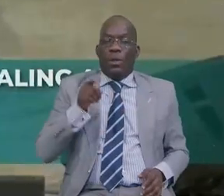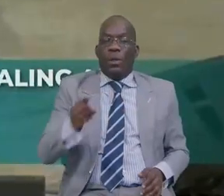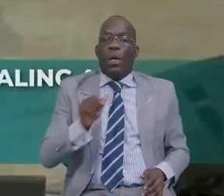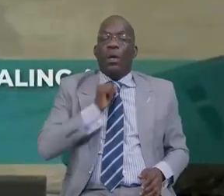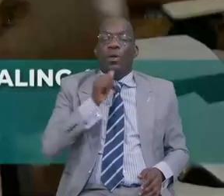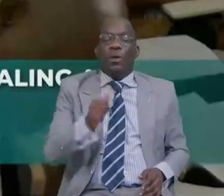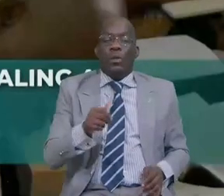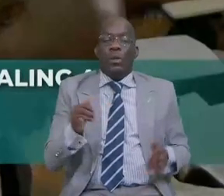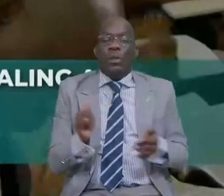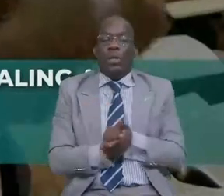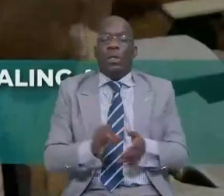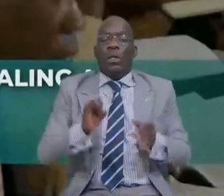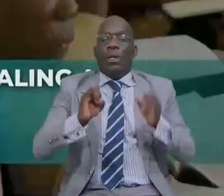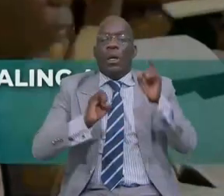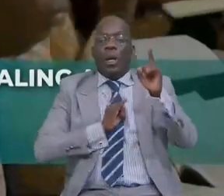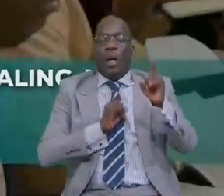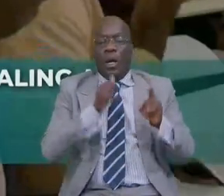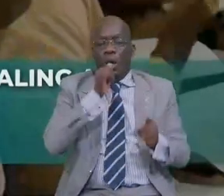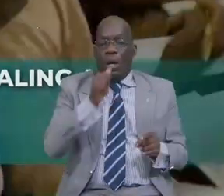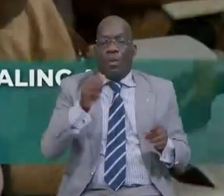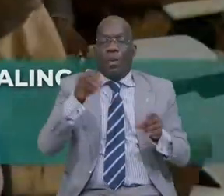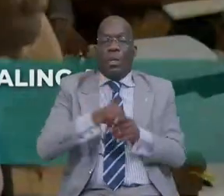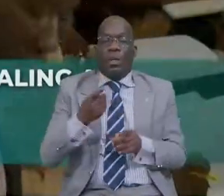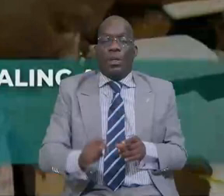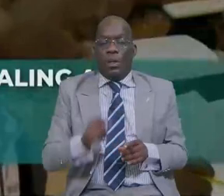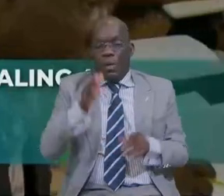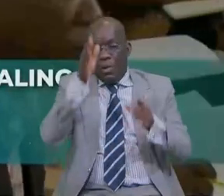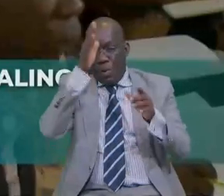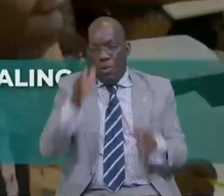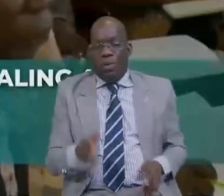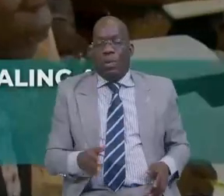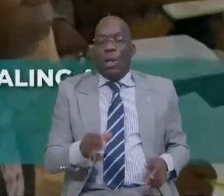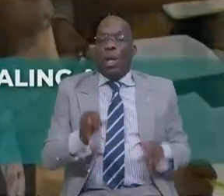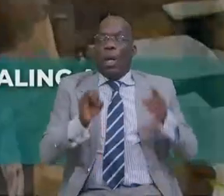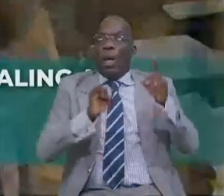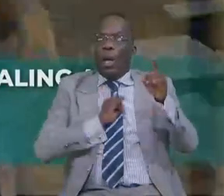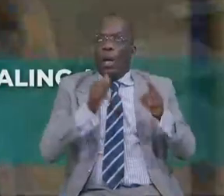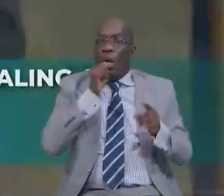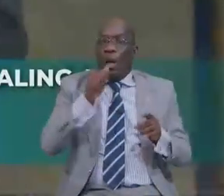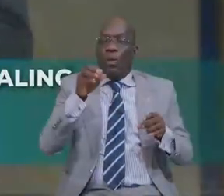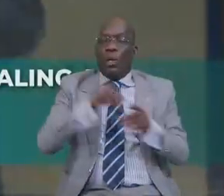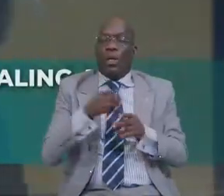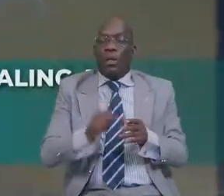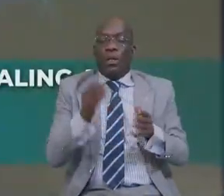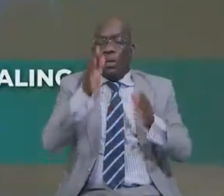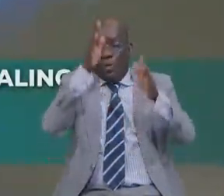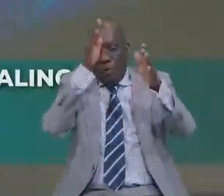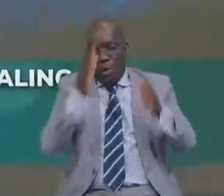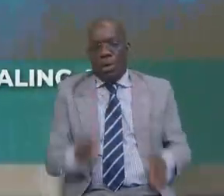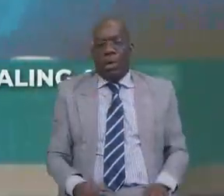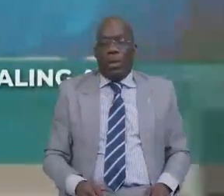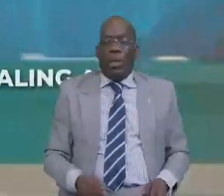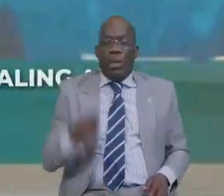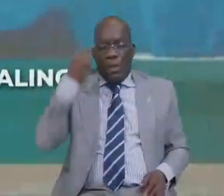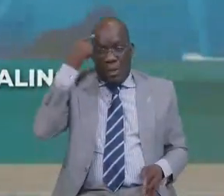Jean 14, 10. Ne crois-tu pas que je suis dans le Père? Que je suis dans le